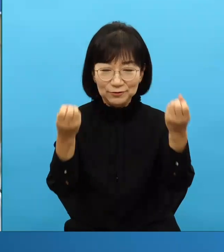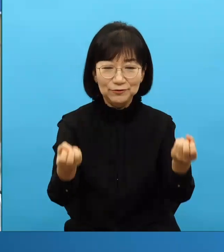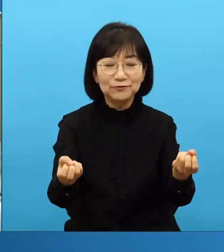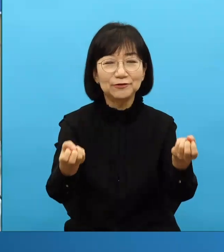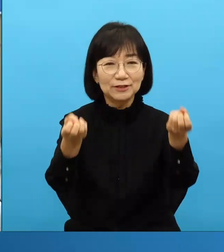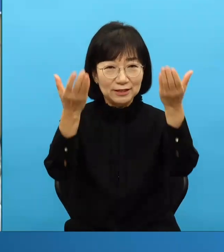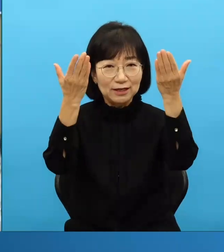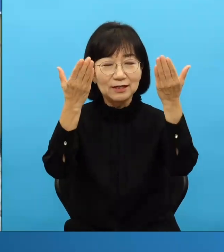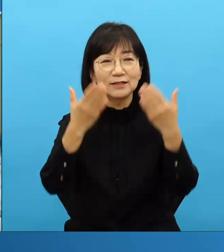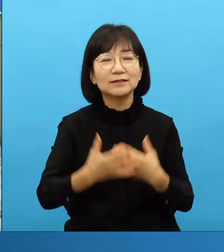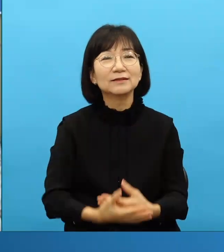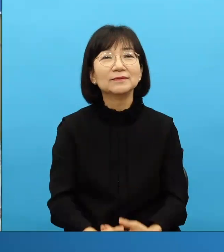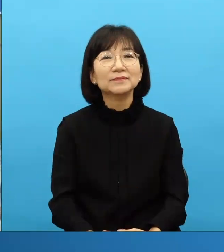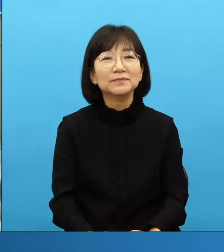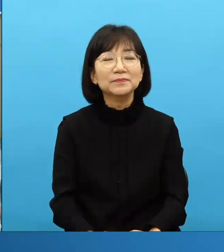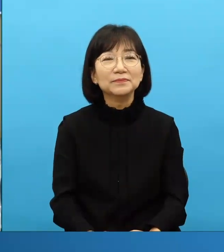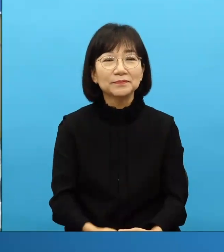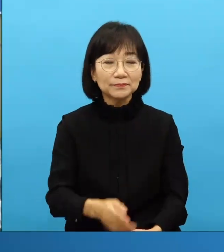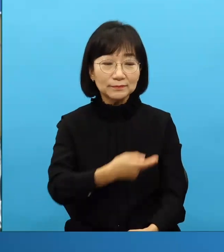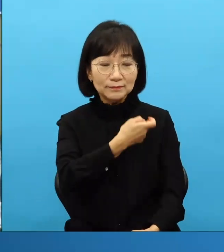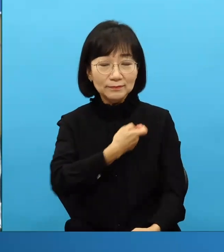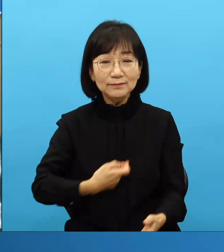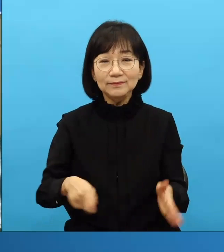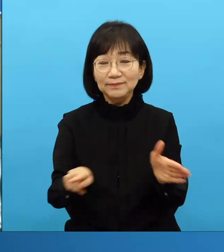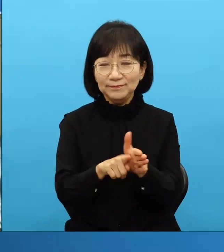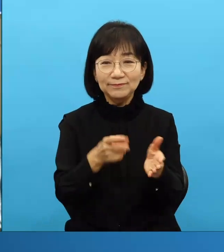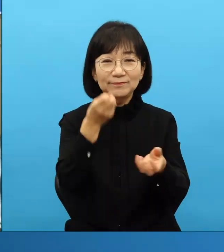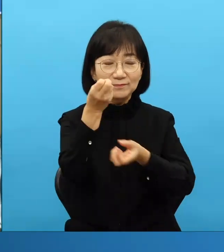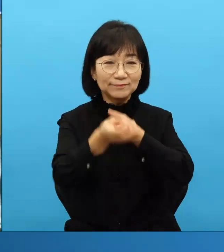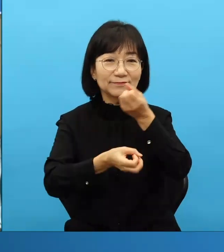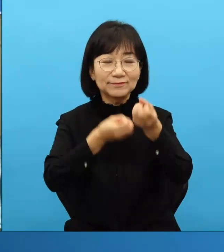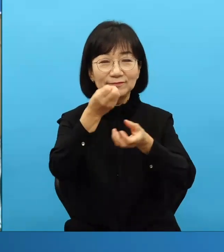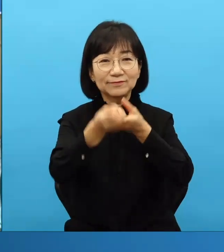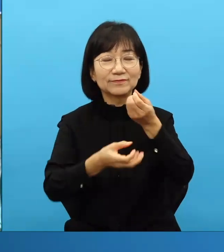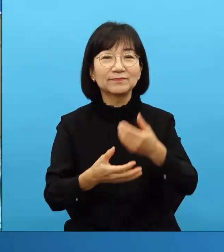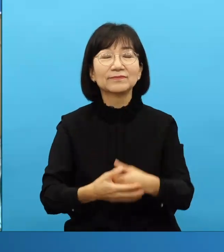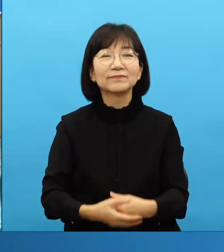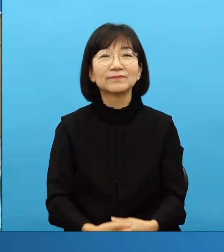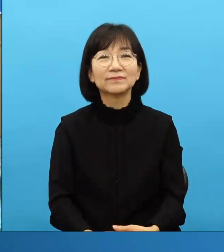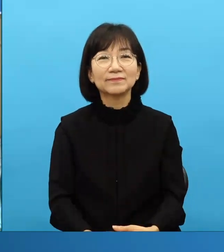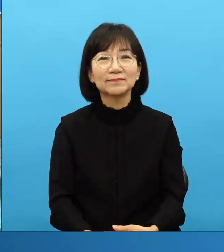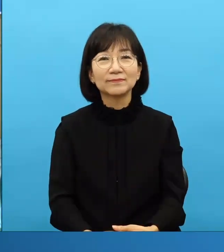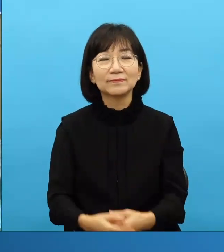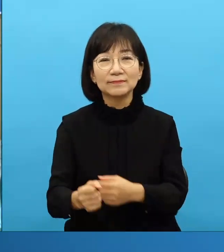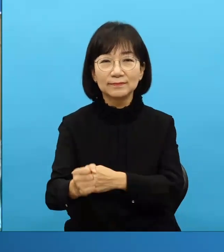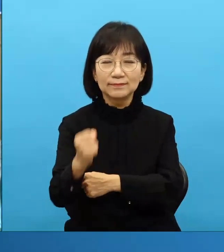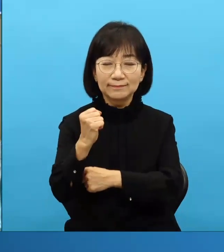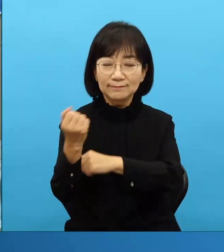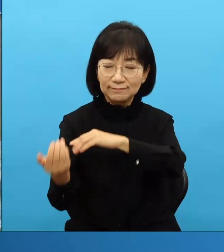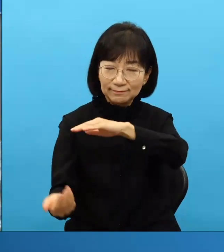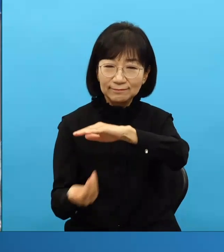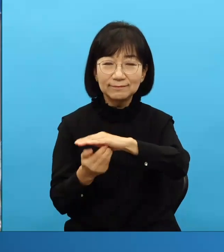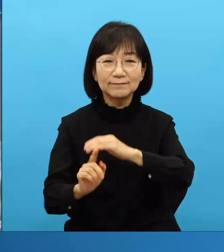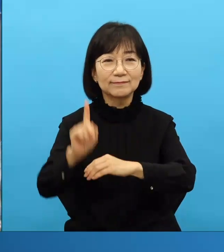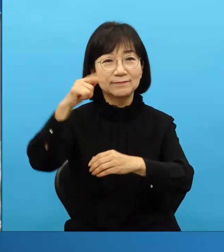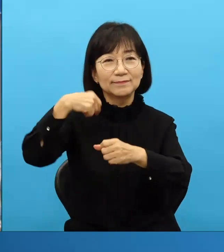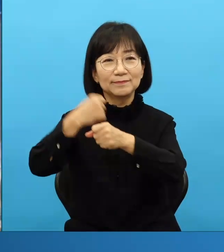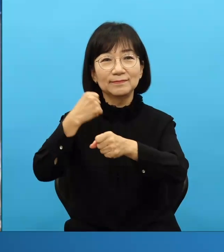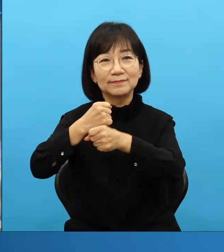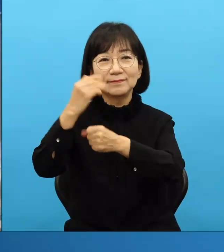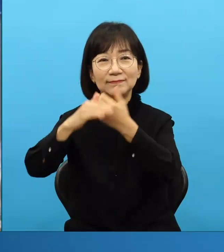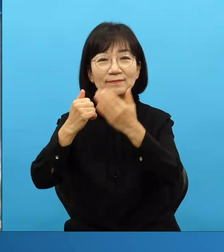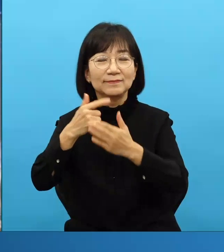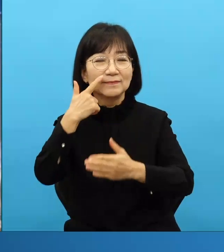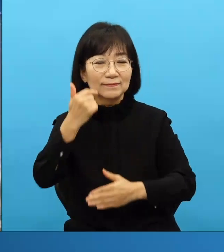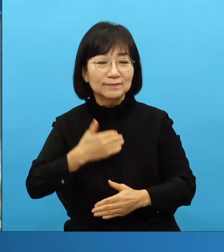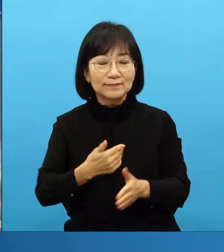아멘. 사도신경으로 신앙 고백해 드립니다. Let us give our confession of faith through the Apostles' Creed. 전능하사 천지를 만드신